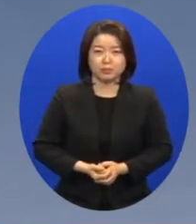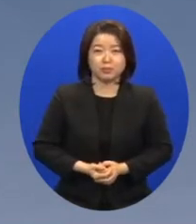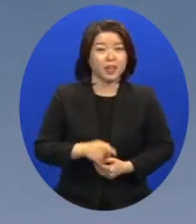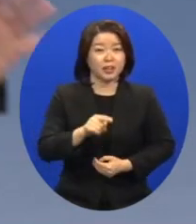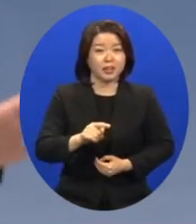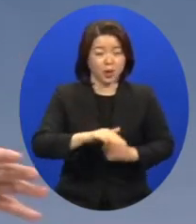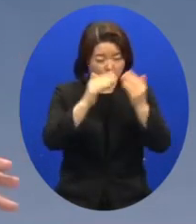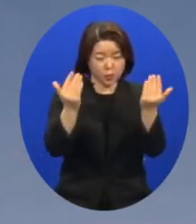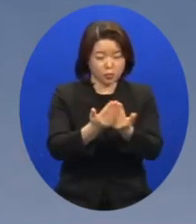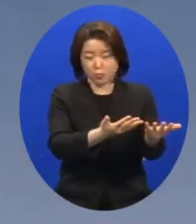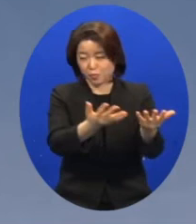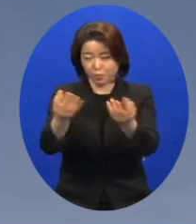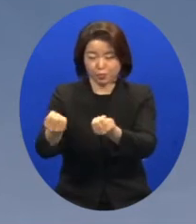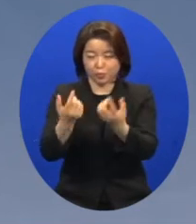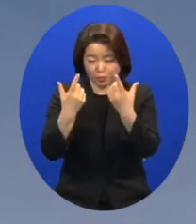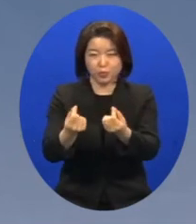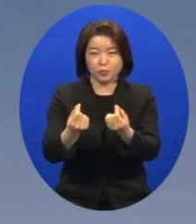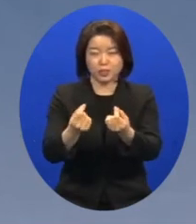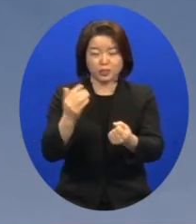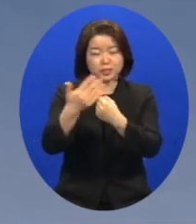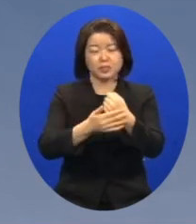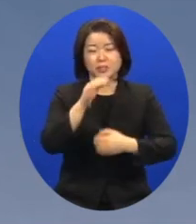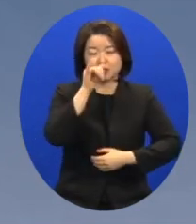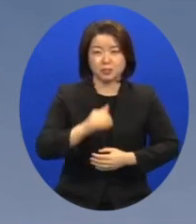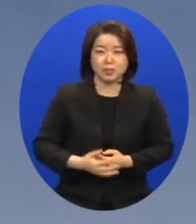이것은 우리 모두에게 주어진 거예요 있다